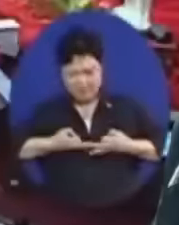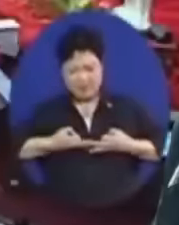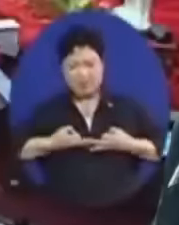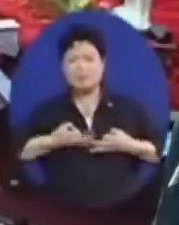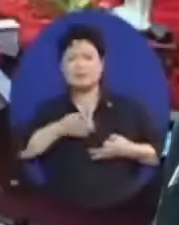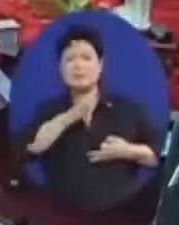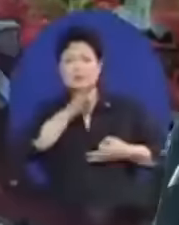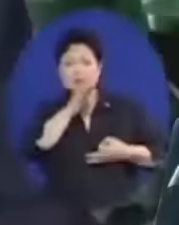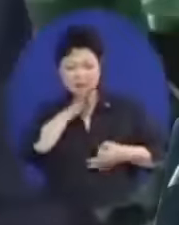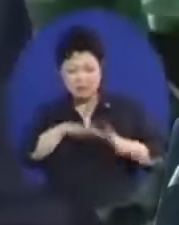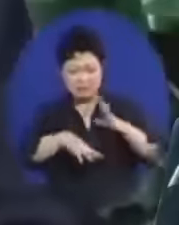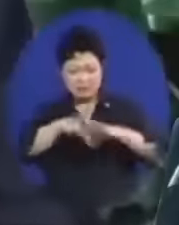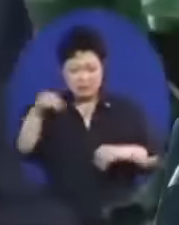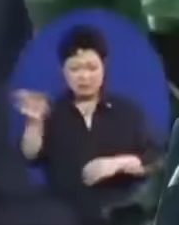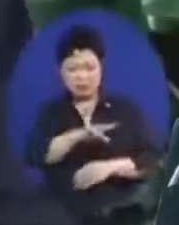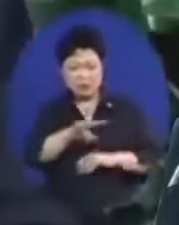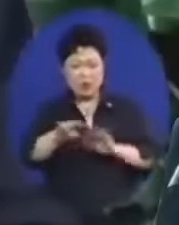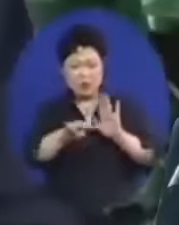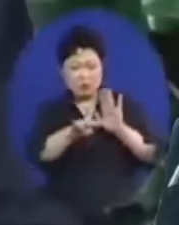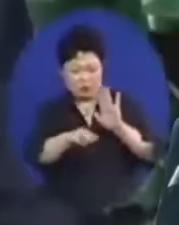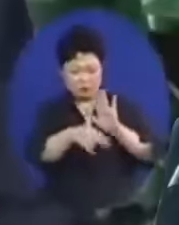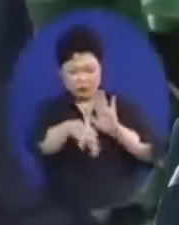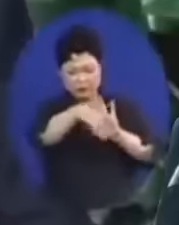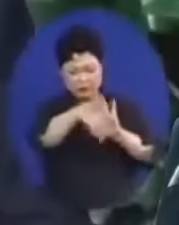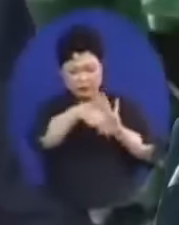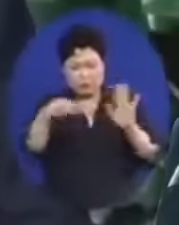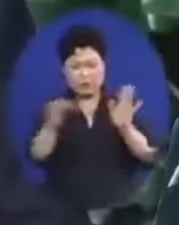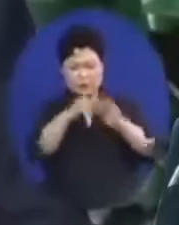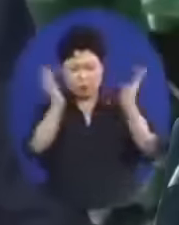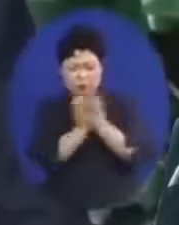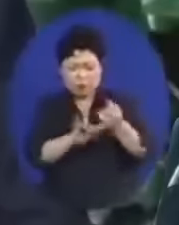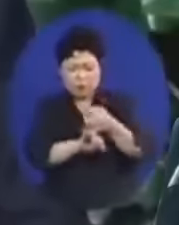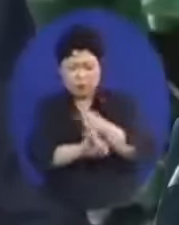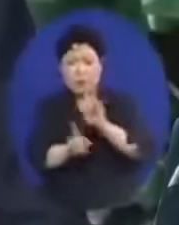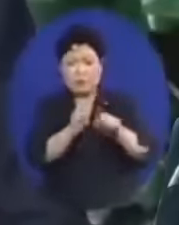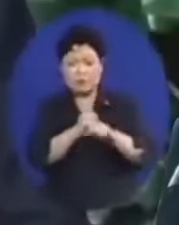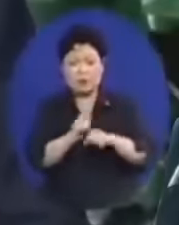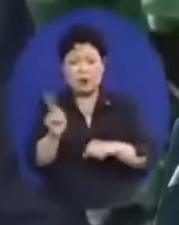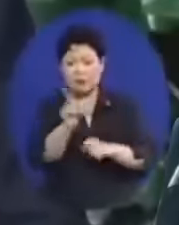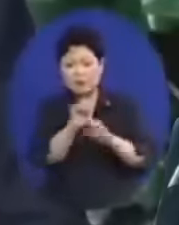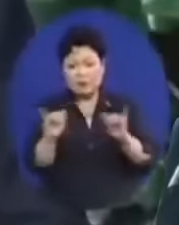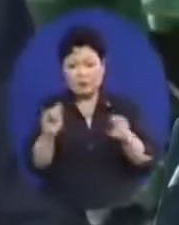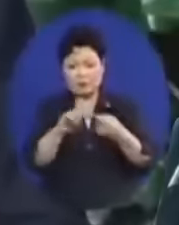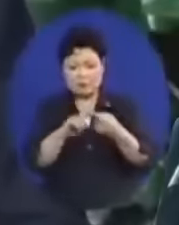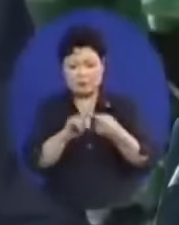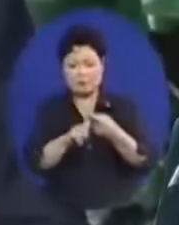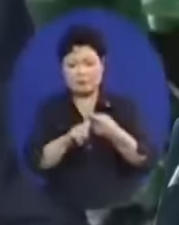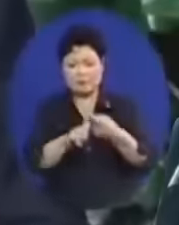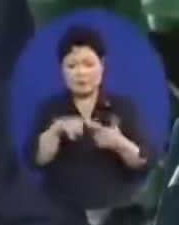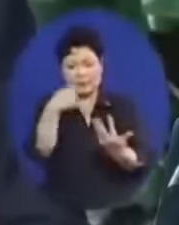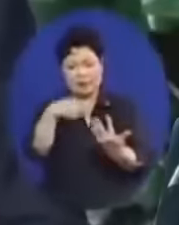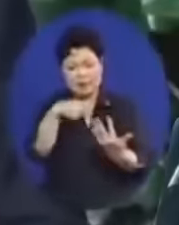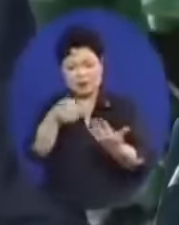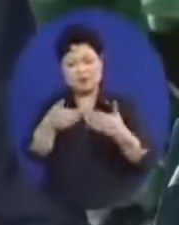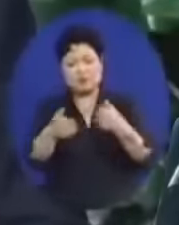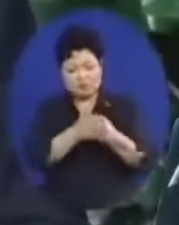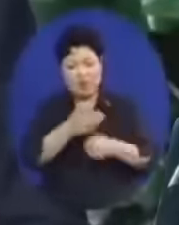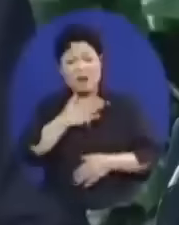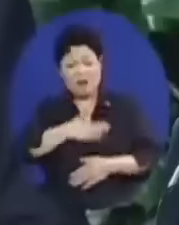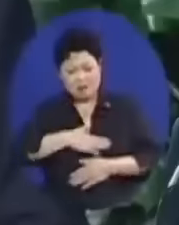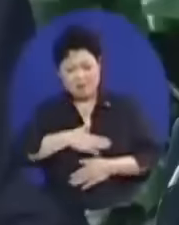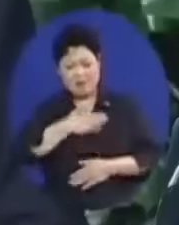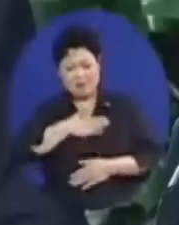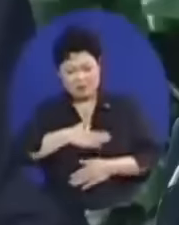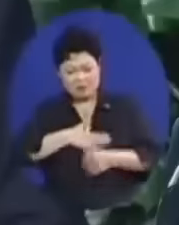서서 창세기부터 계시록까지 하나님이 주신 모든 약속은 여러분이 어떠한 사람이 된 것을 가르쳐 주므로 알면